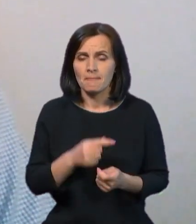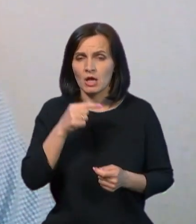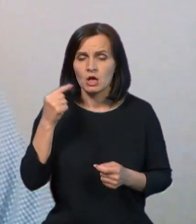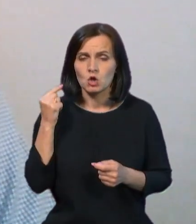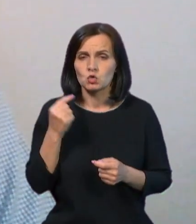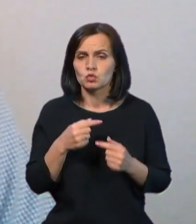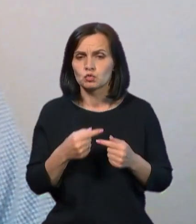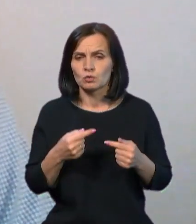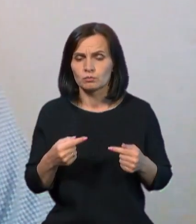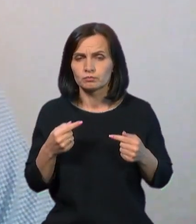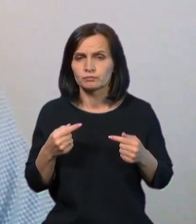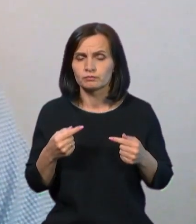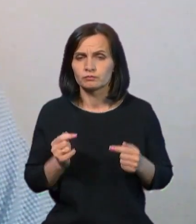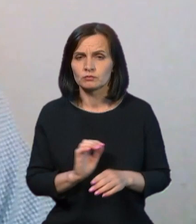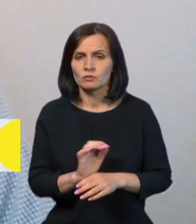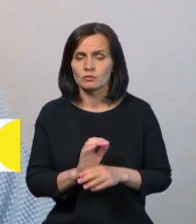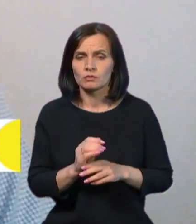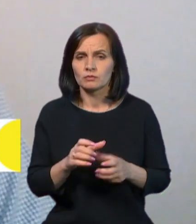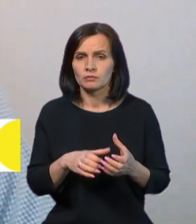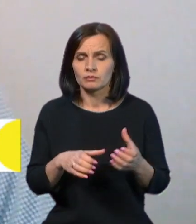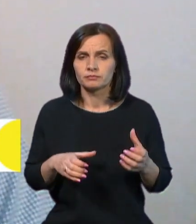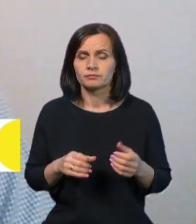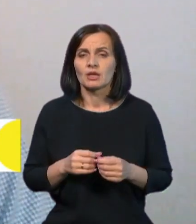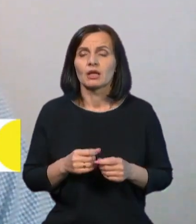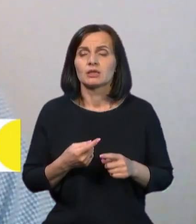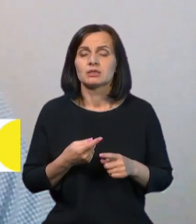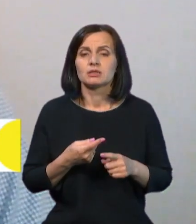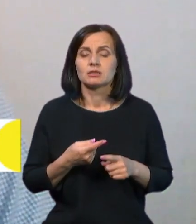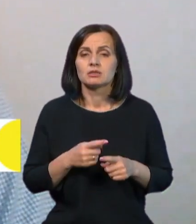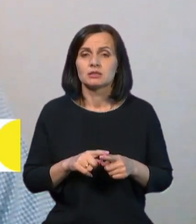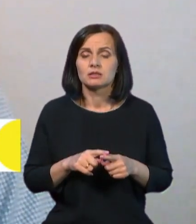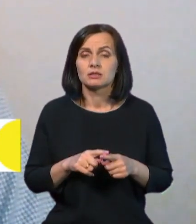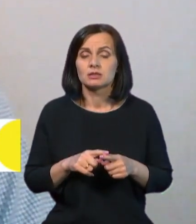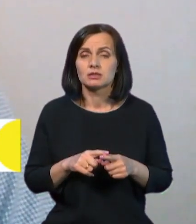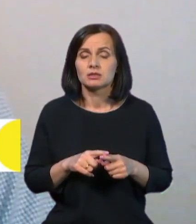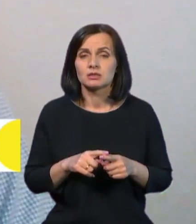власне тактичних ракет, вона не знайшла свого